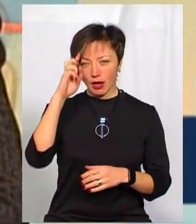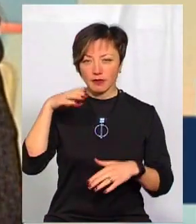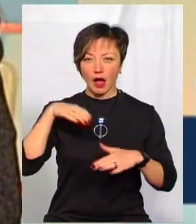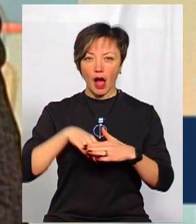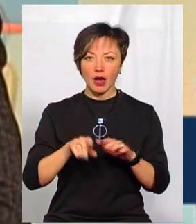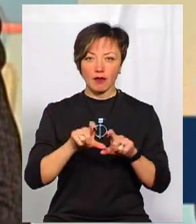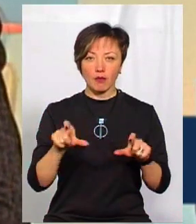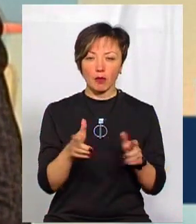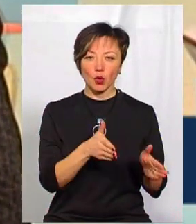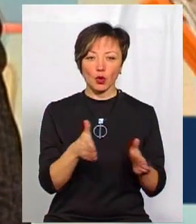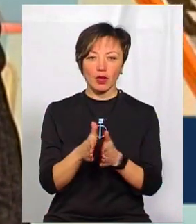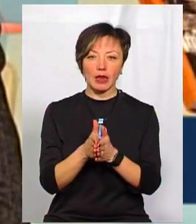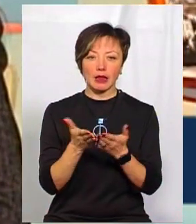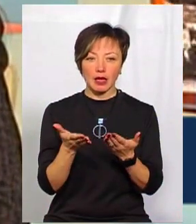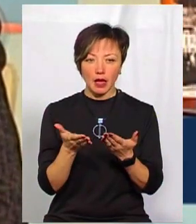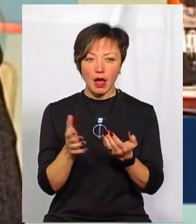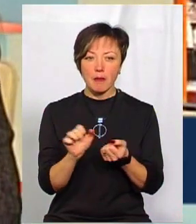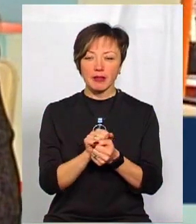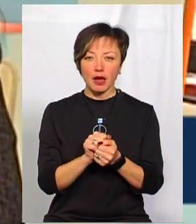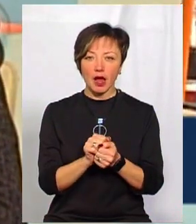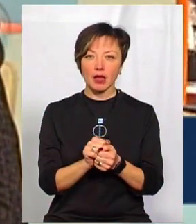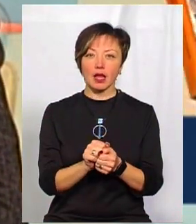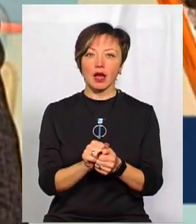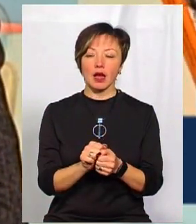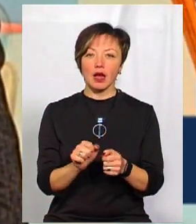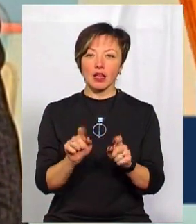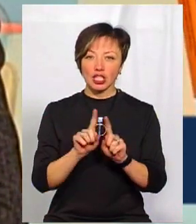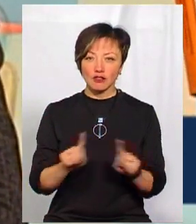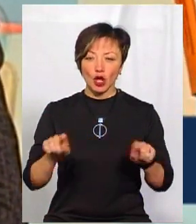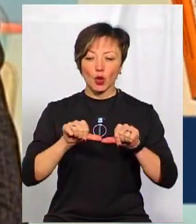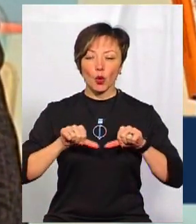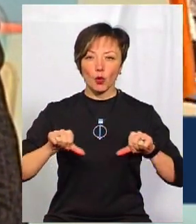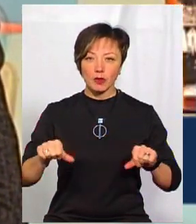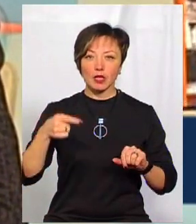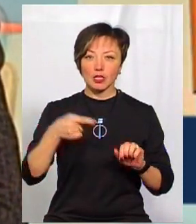архівом підготовлена книга, оця матеріали надзвичайної комісії за